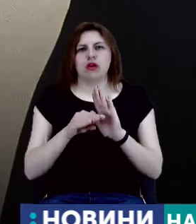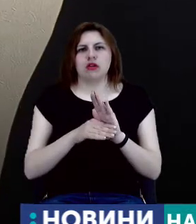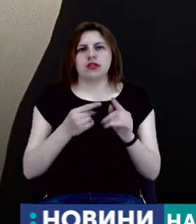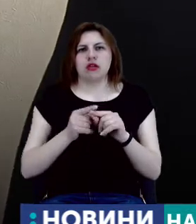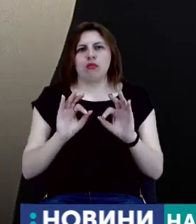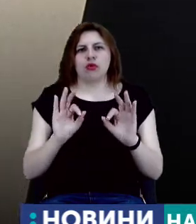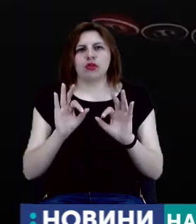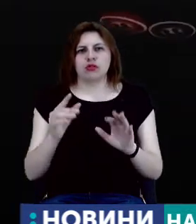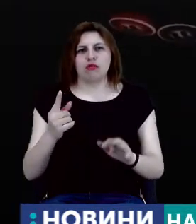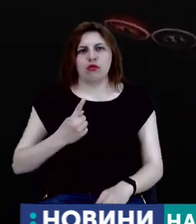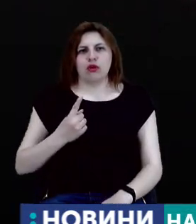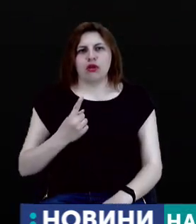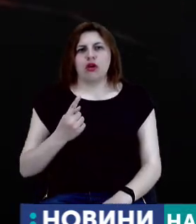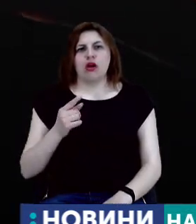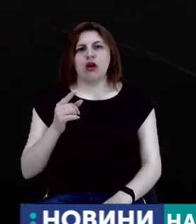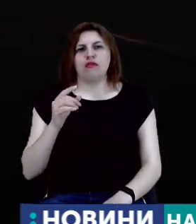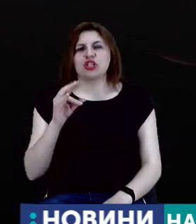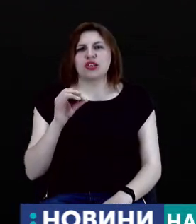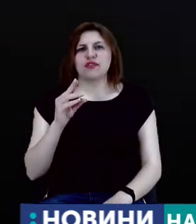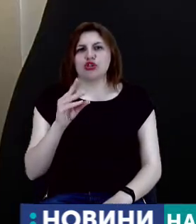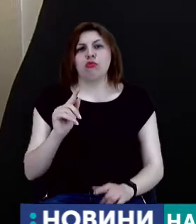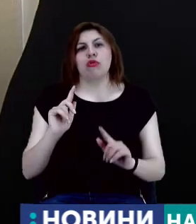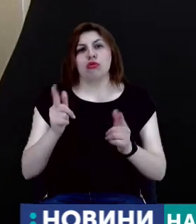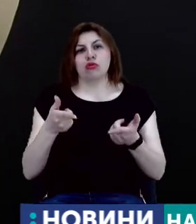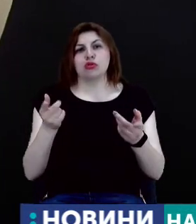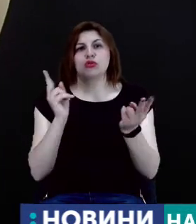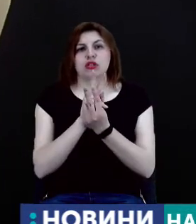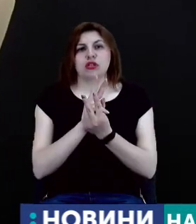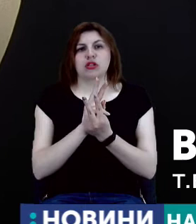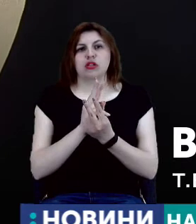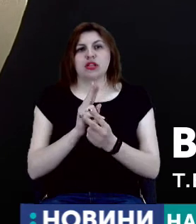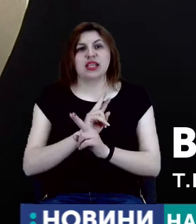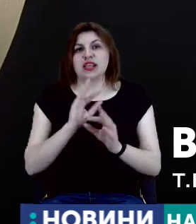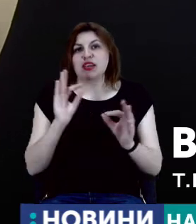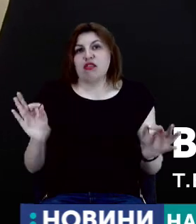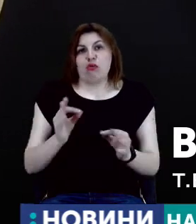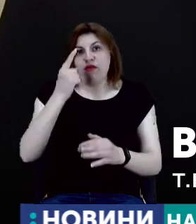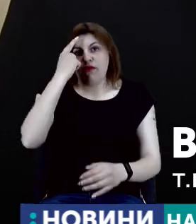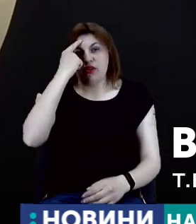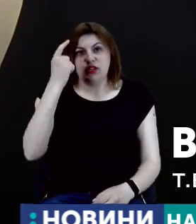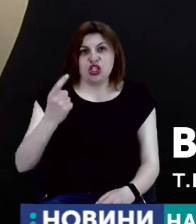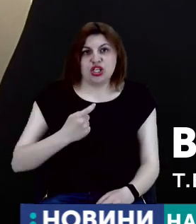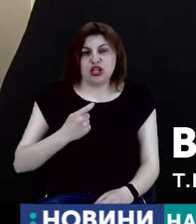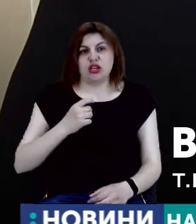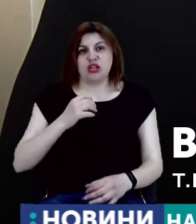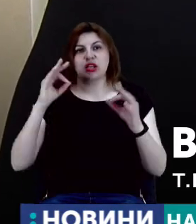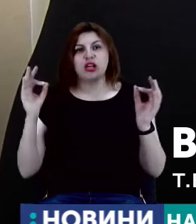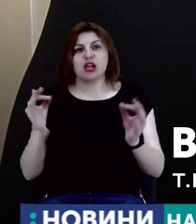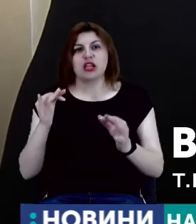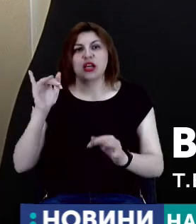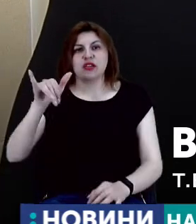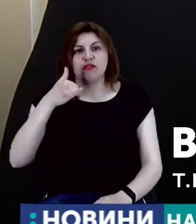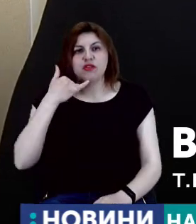В'ячеслав Ткачук погодився зустрітися з журналістами Суспільного. Ніякого звіщення, ніяких дзвінків,